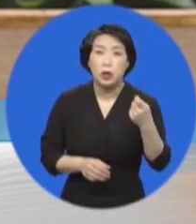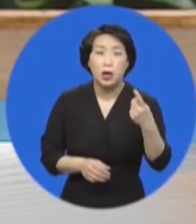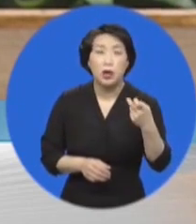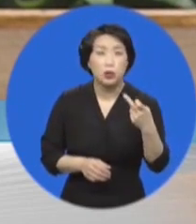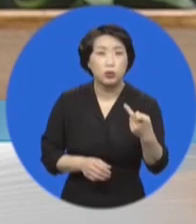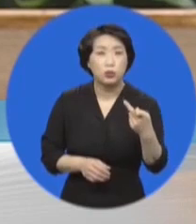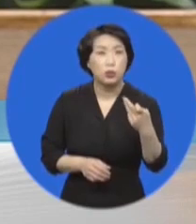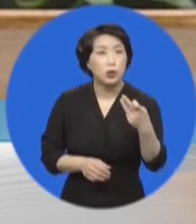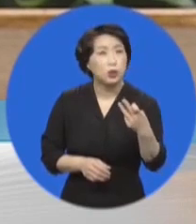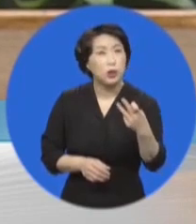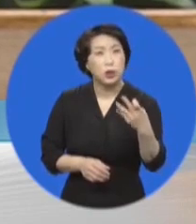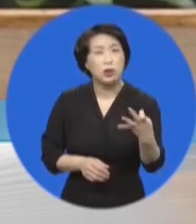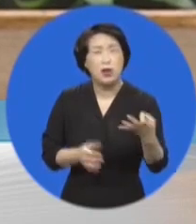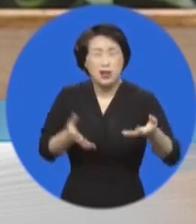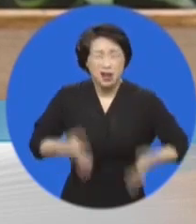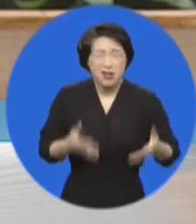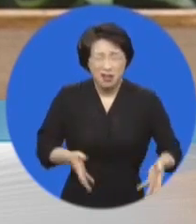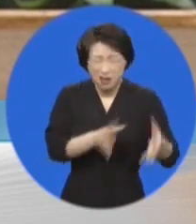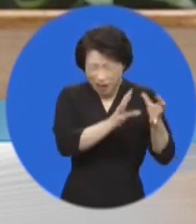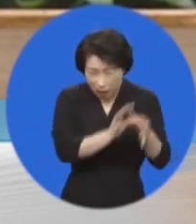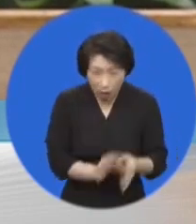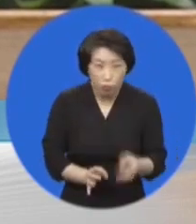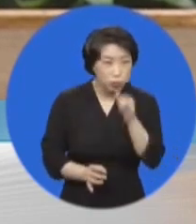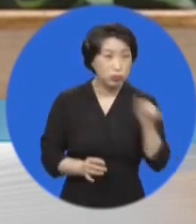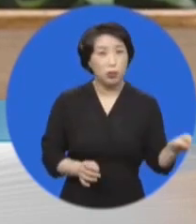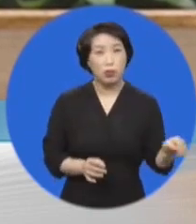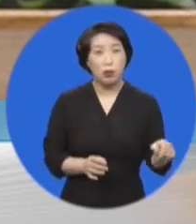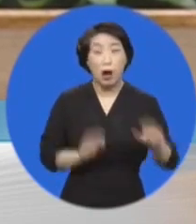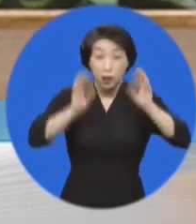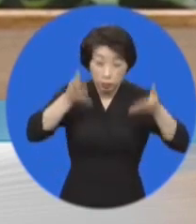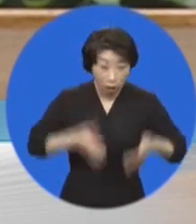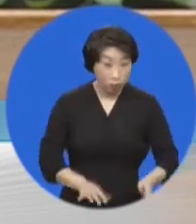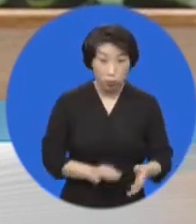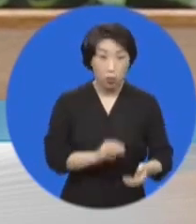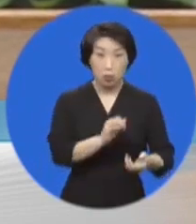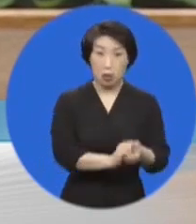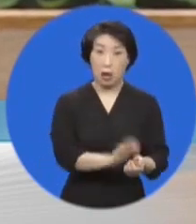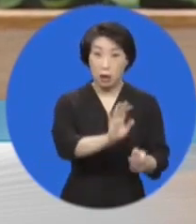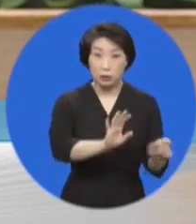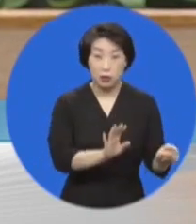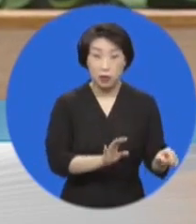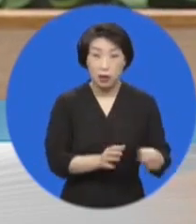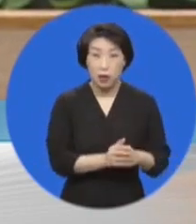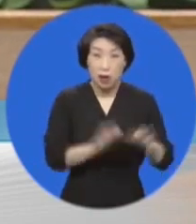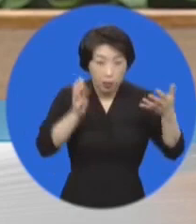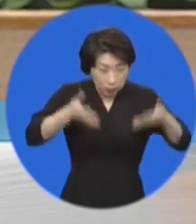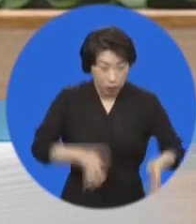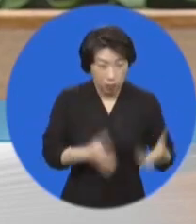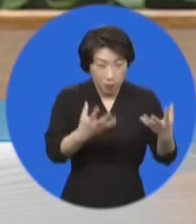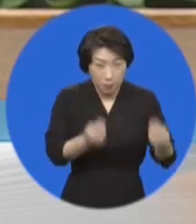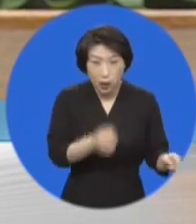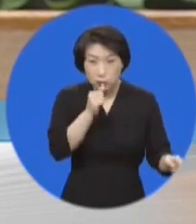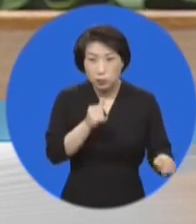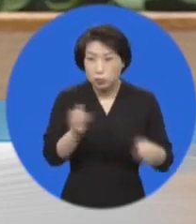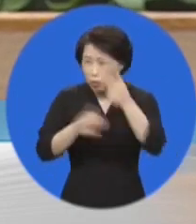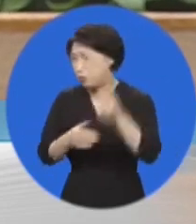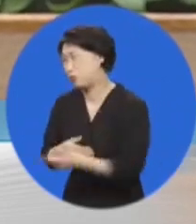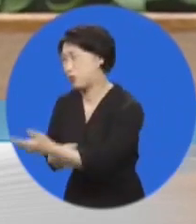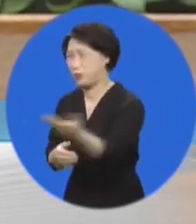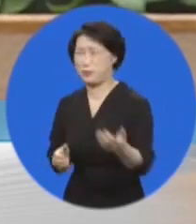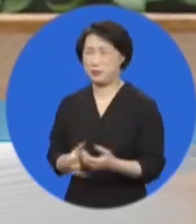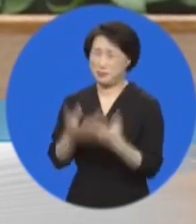열네 막 납니다. 막 나요. 그건 산화 제한이 없습니다. 막 나요. 우리